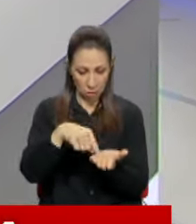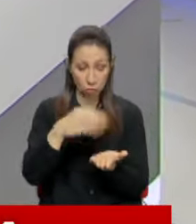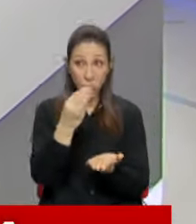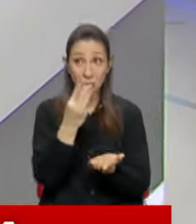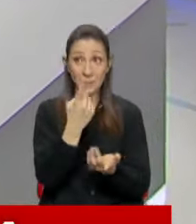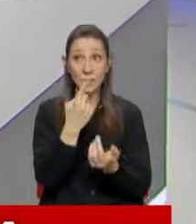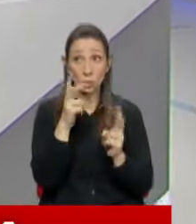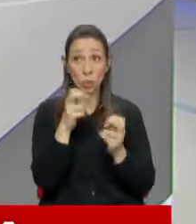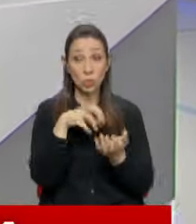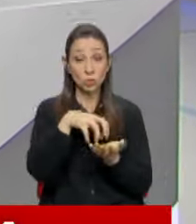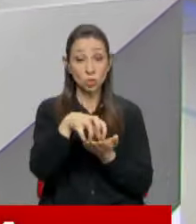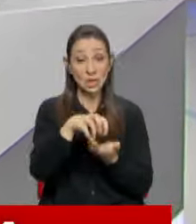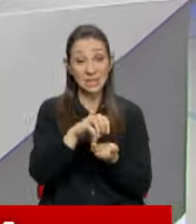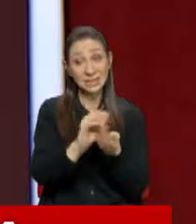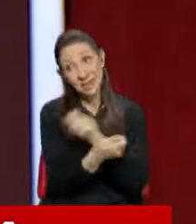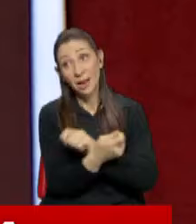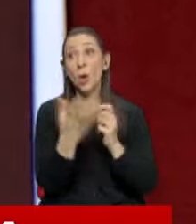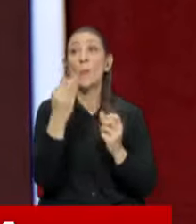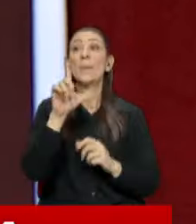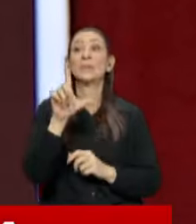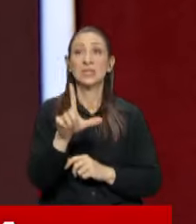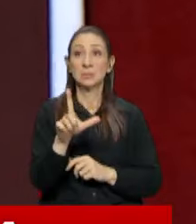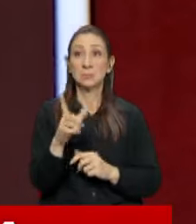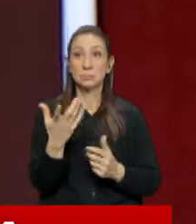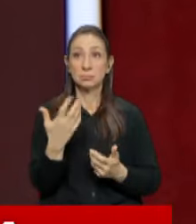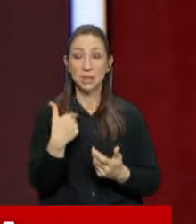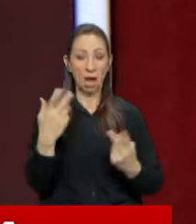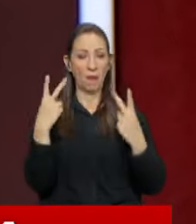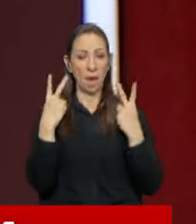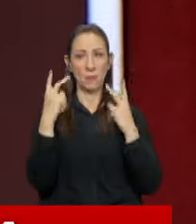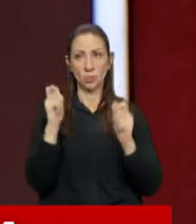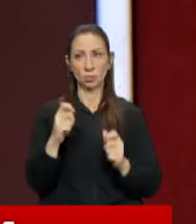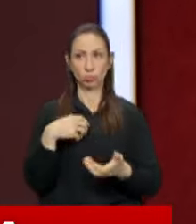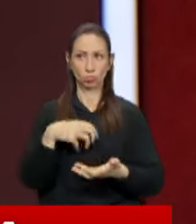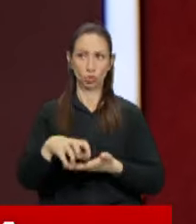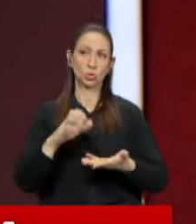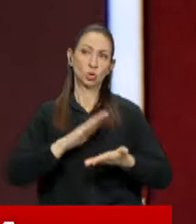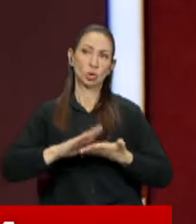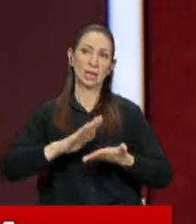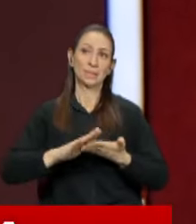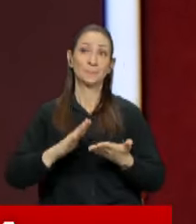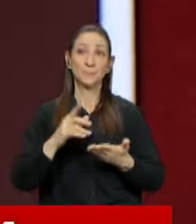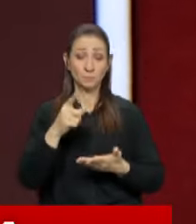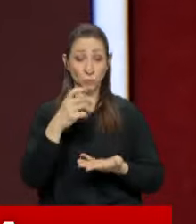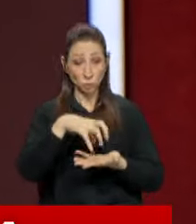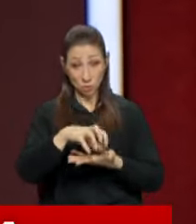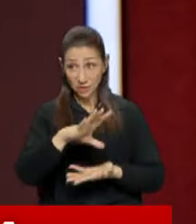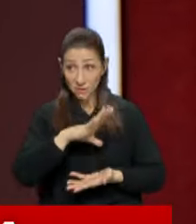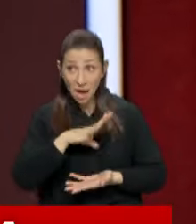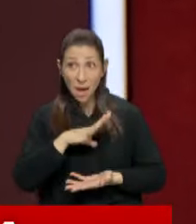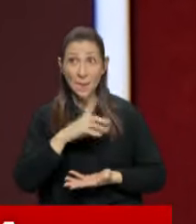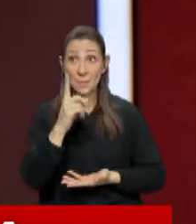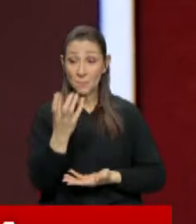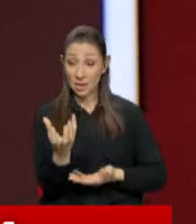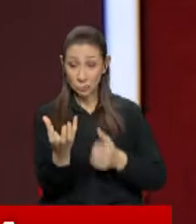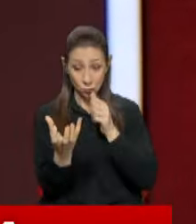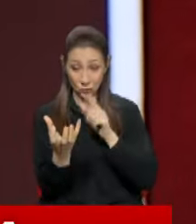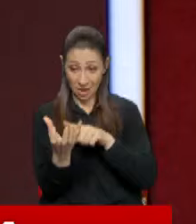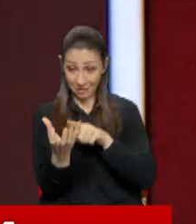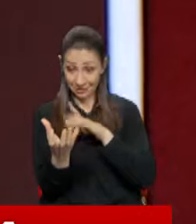noktaya getirdiniz. Bütçenizi terse de döndürmemeniz gerekiyor. Şimdi biz hava atıyoruz. Diyoruz ki bütçemiz böyle oldu. Şimdi sizin bir bütçeniz var. Bir bardak suyunuz